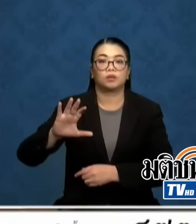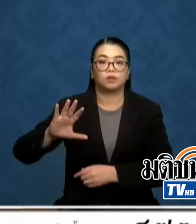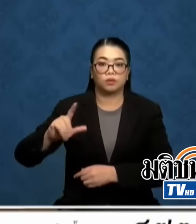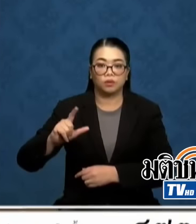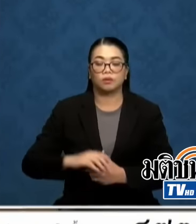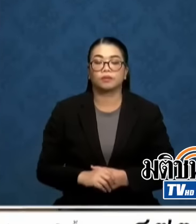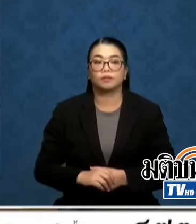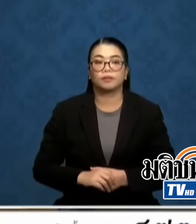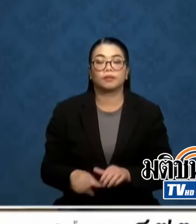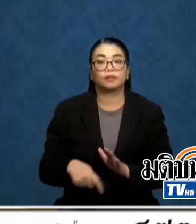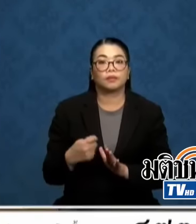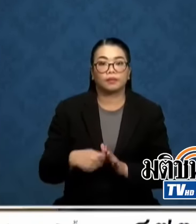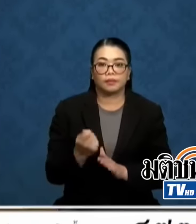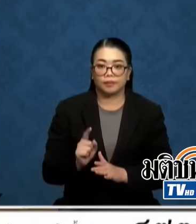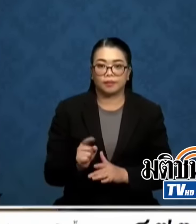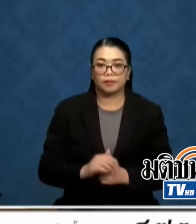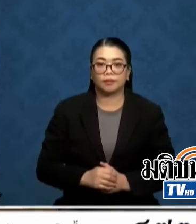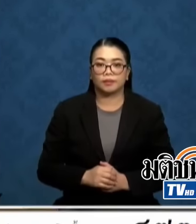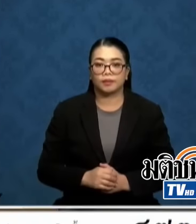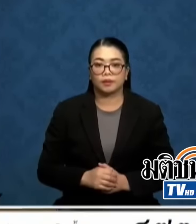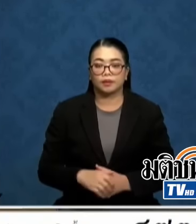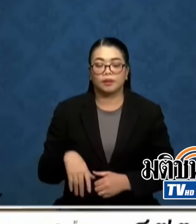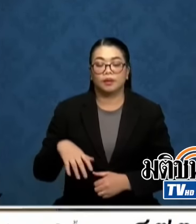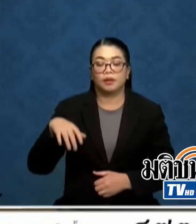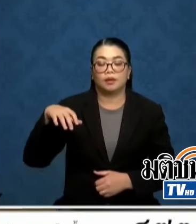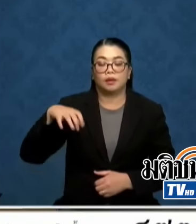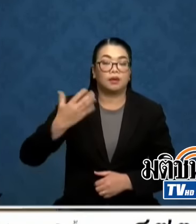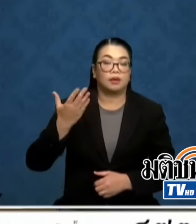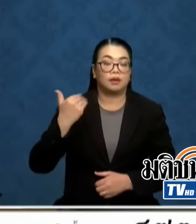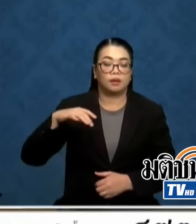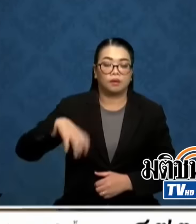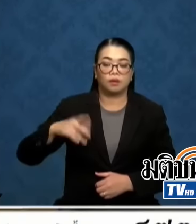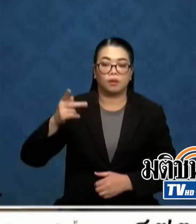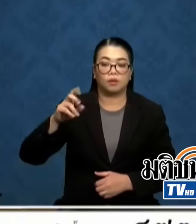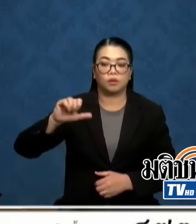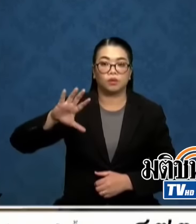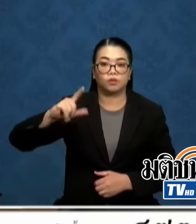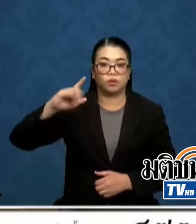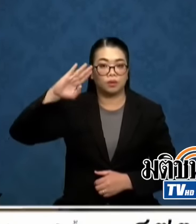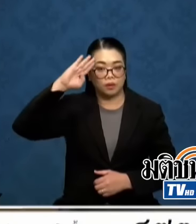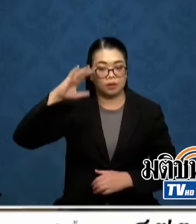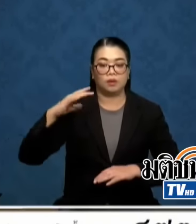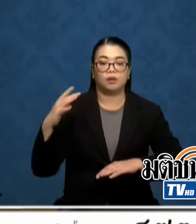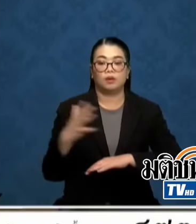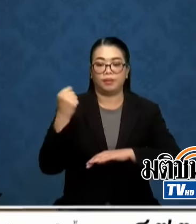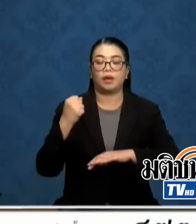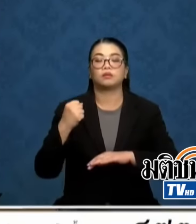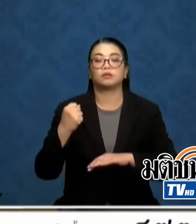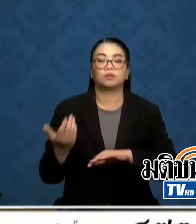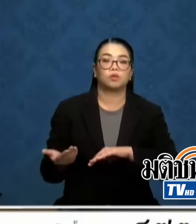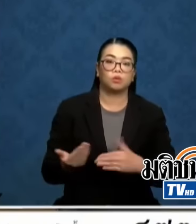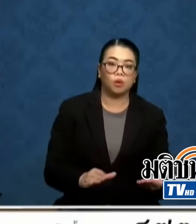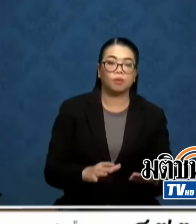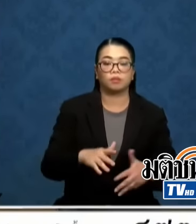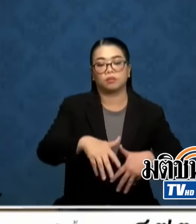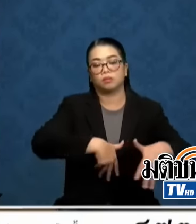ครับเหตุผลคณะรักษาความสงบแห่งชาติได้ทำการยึดอำนาจล้มล้างการปก